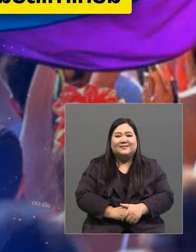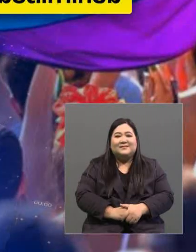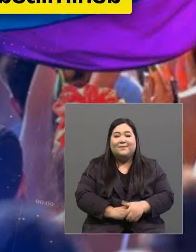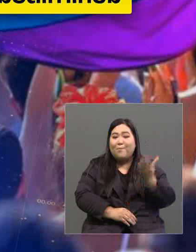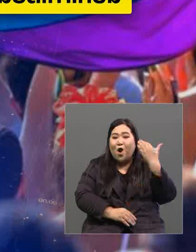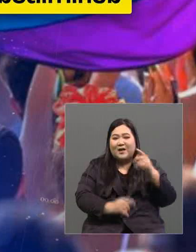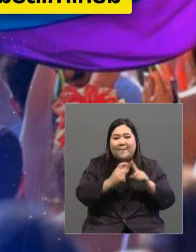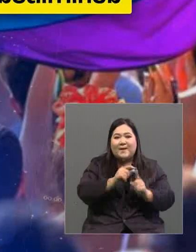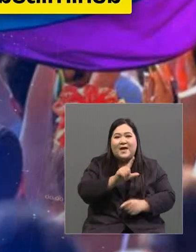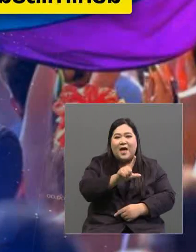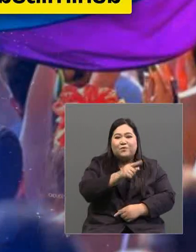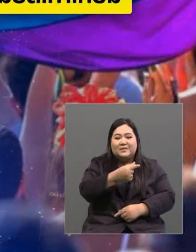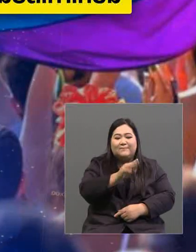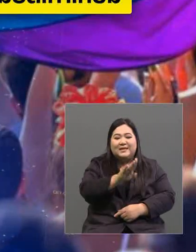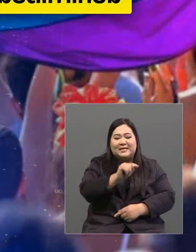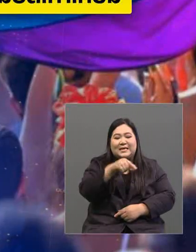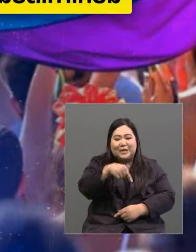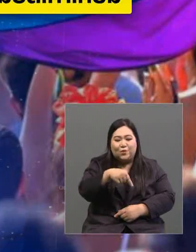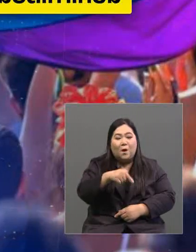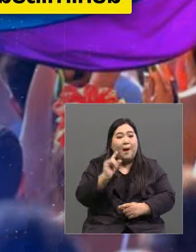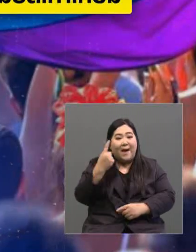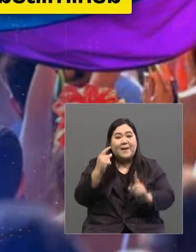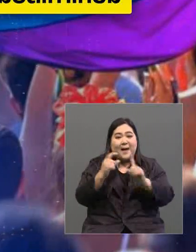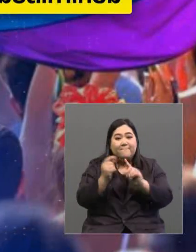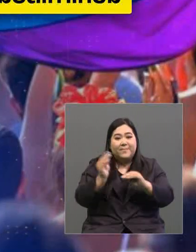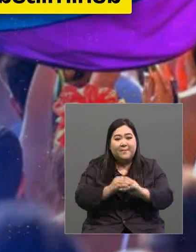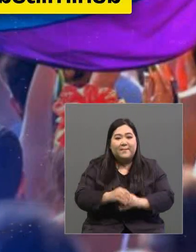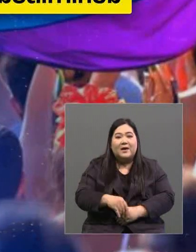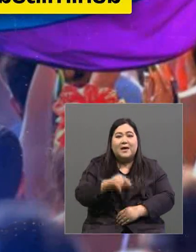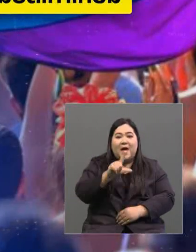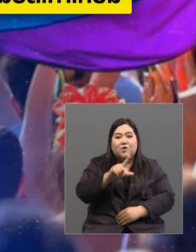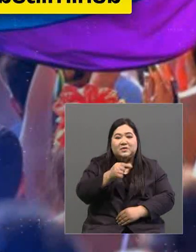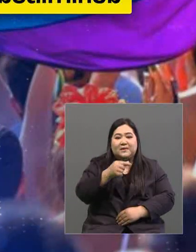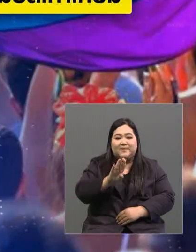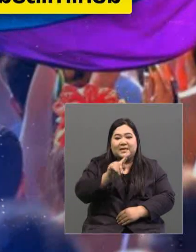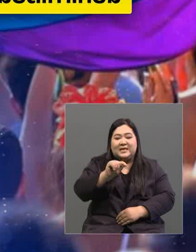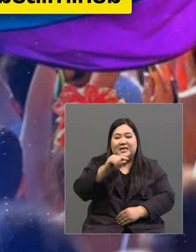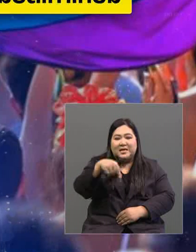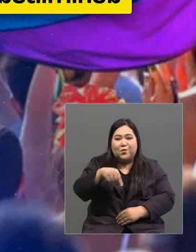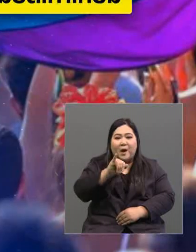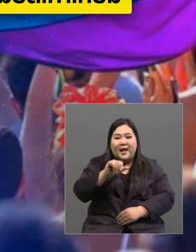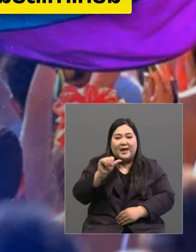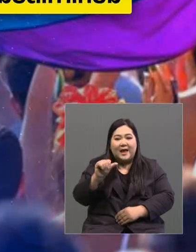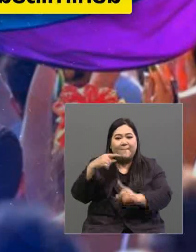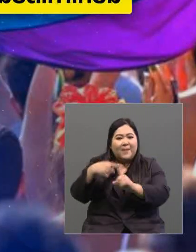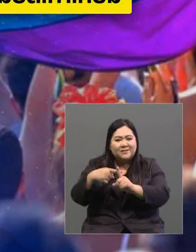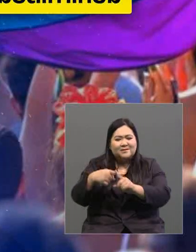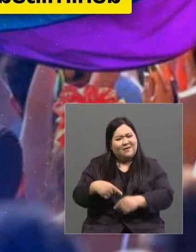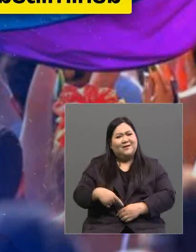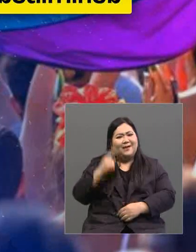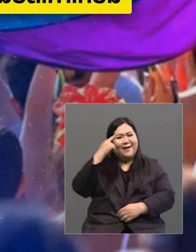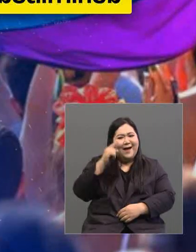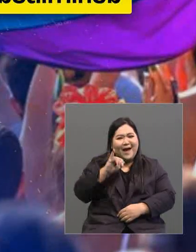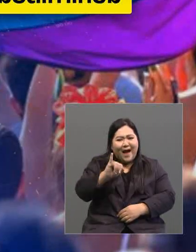มีคำว่า iAเมื่อวานนี้เชอรี่หลังจากที่ท่านายกเห็นท่านนายกอ่าทวิต xแล้วเนี่ยค่ะต้องไปตามต่อนะ